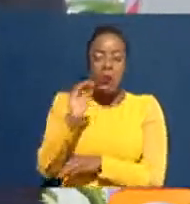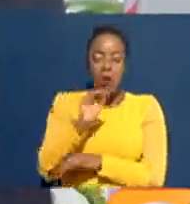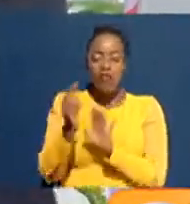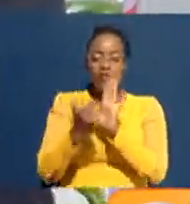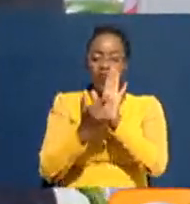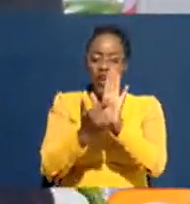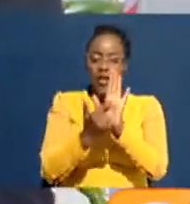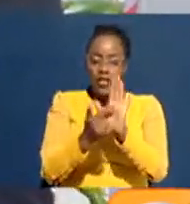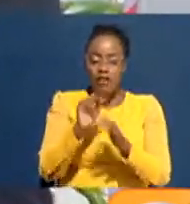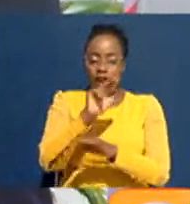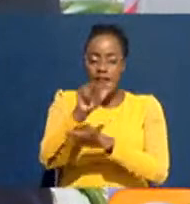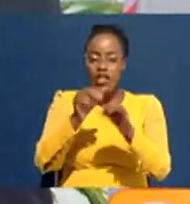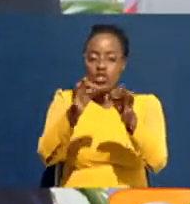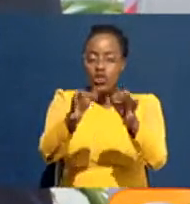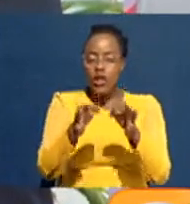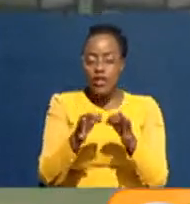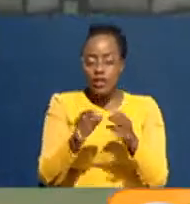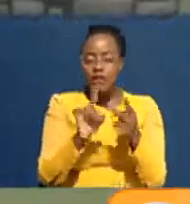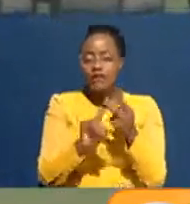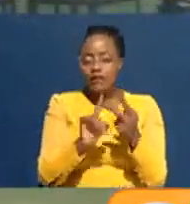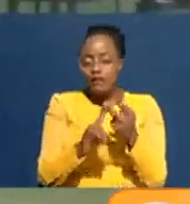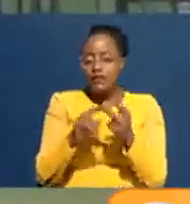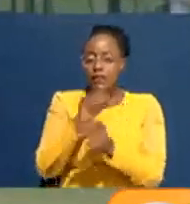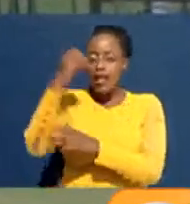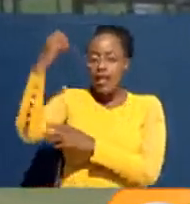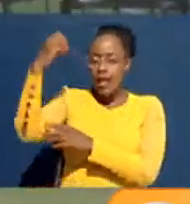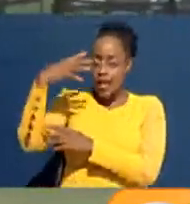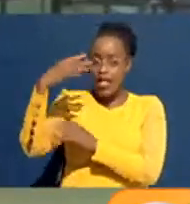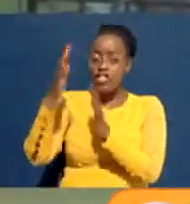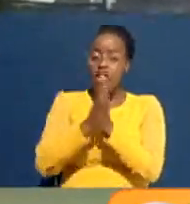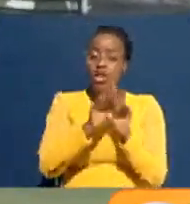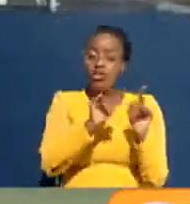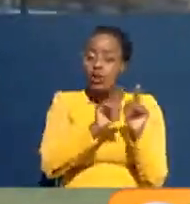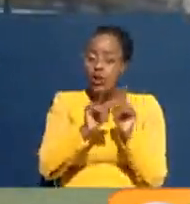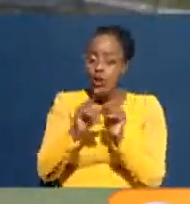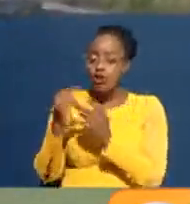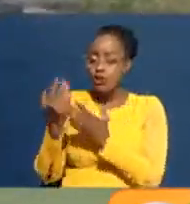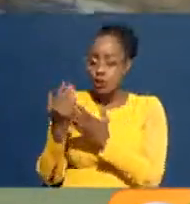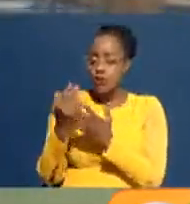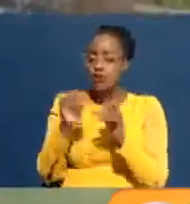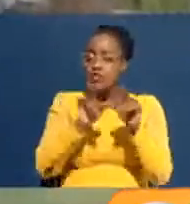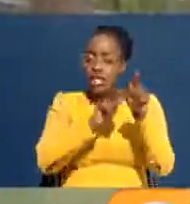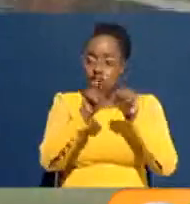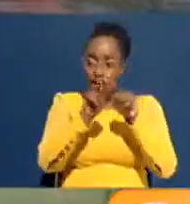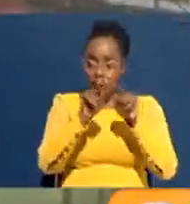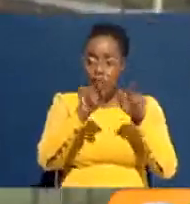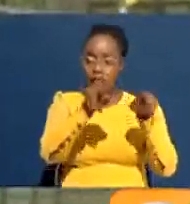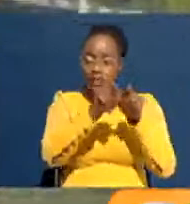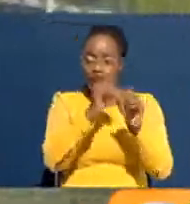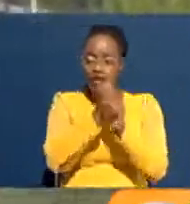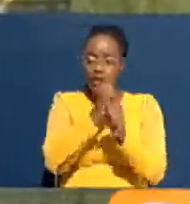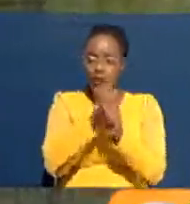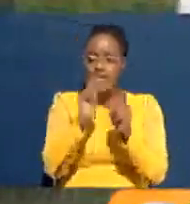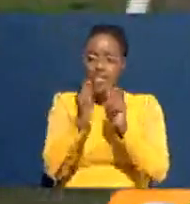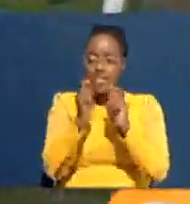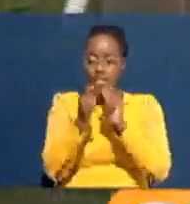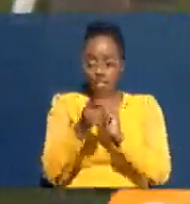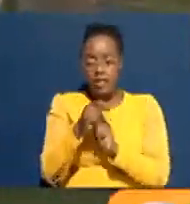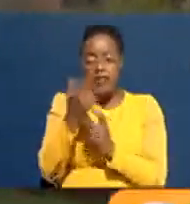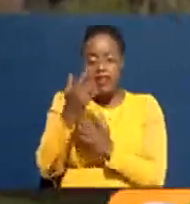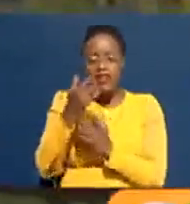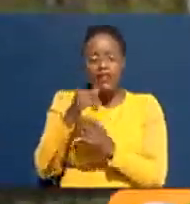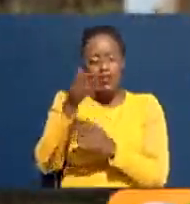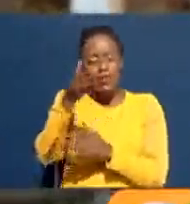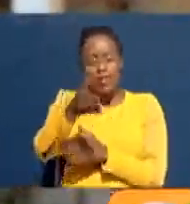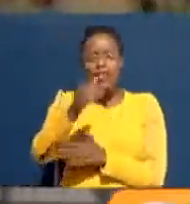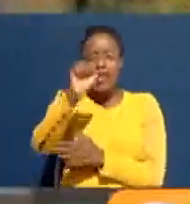vile hazina ya kitaifa, kawi, kilimo na hata uchukuzi. Wito wa rais kufanya mabadiliko ya baraza la mawaziri ulikuwa